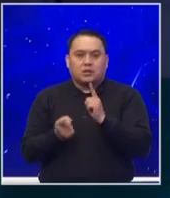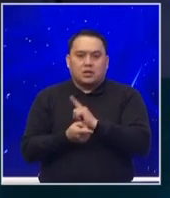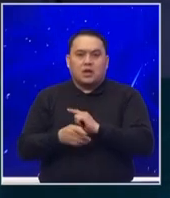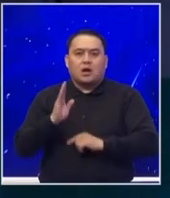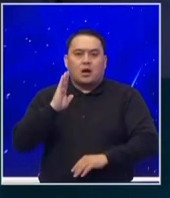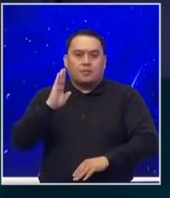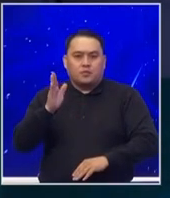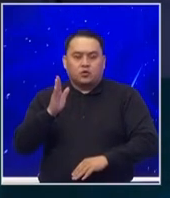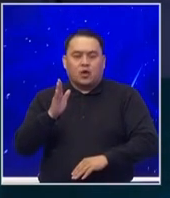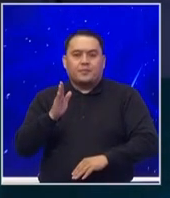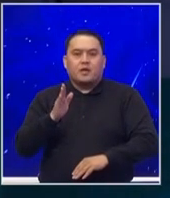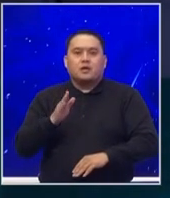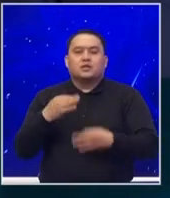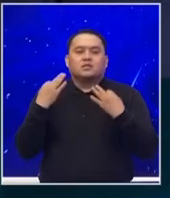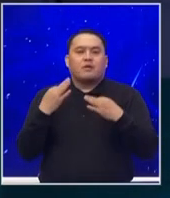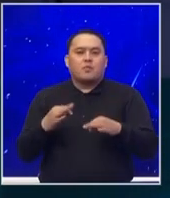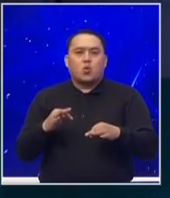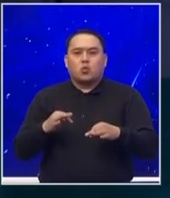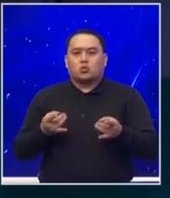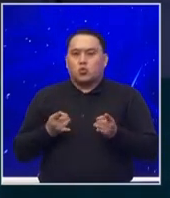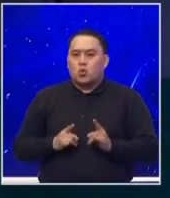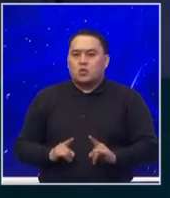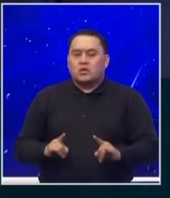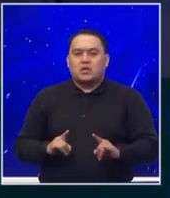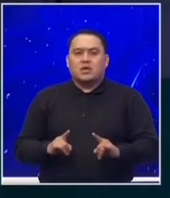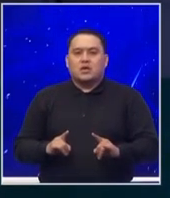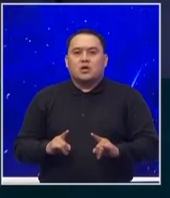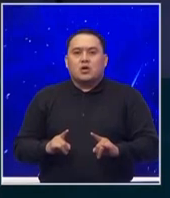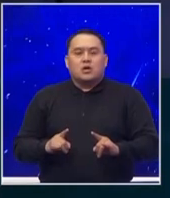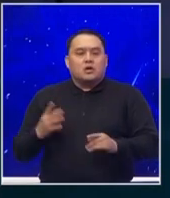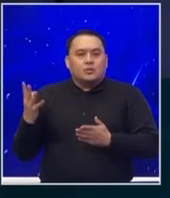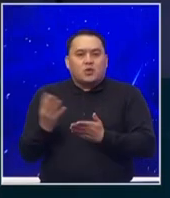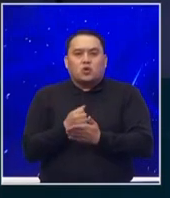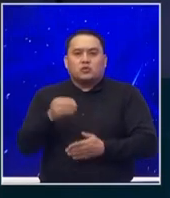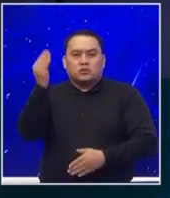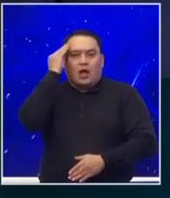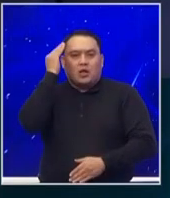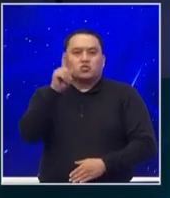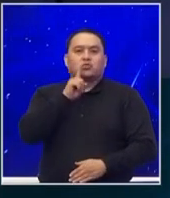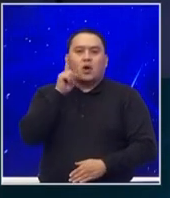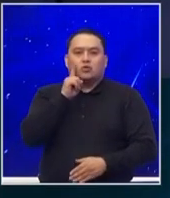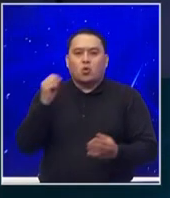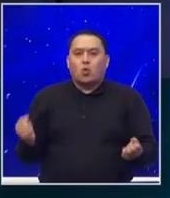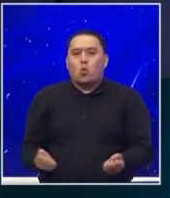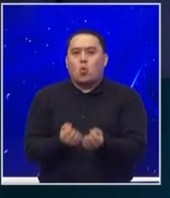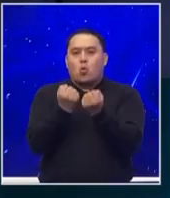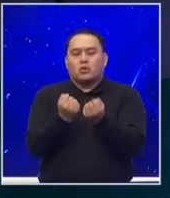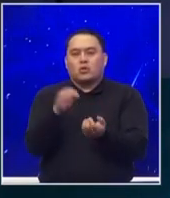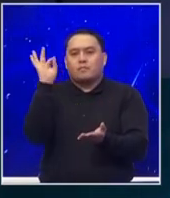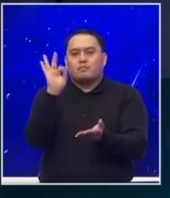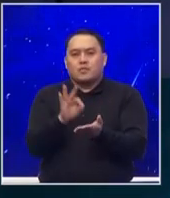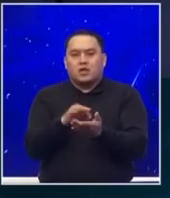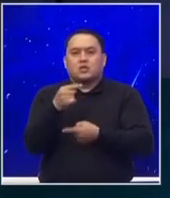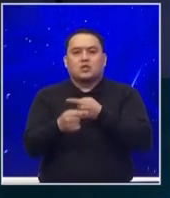Бұдан бөлек мен азаттық жылдарында дүниеге келген әлі танылып үлгермеген талантты жастарды қолдау мақсатында